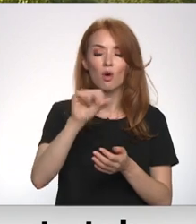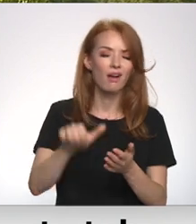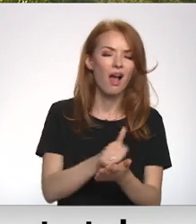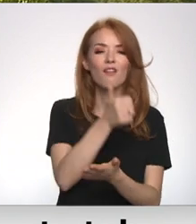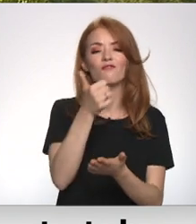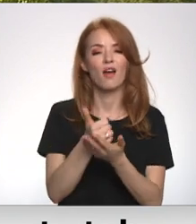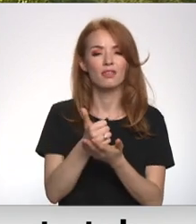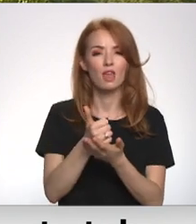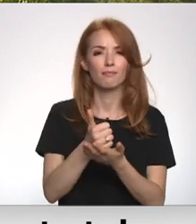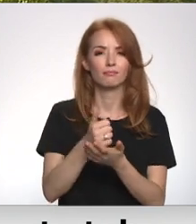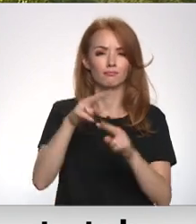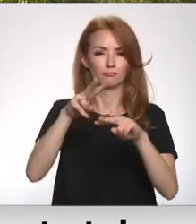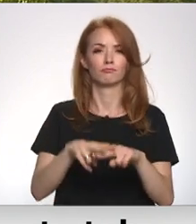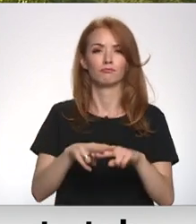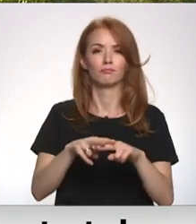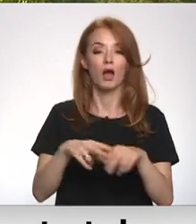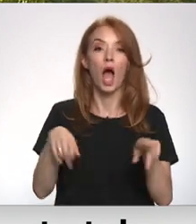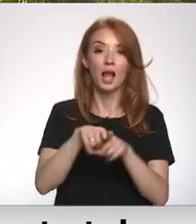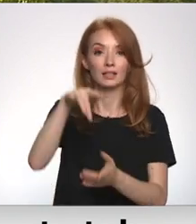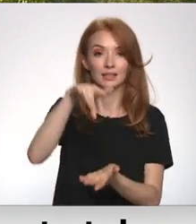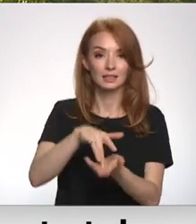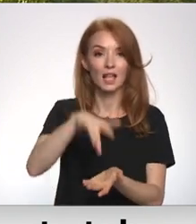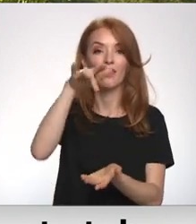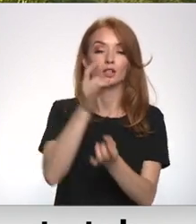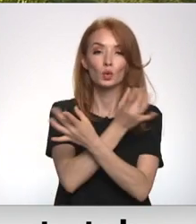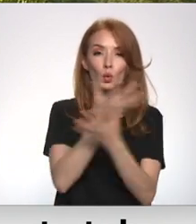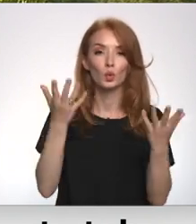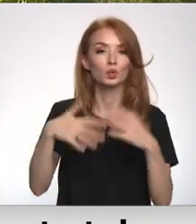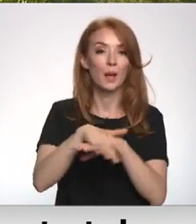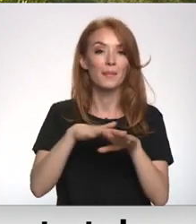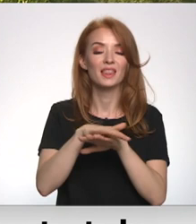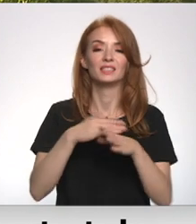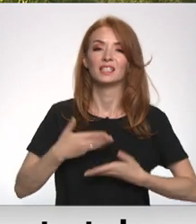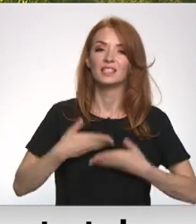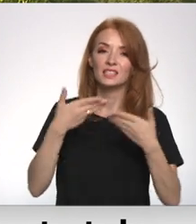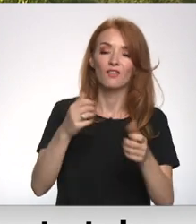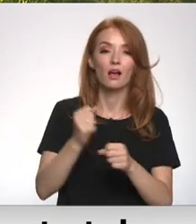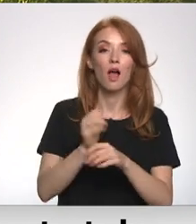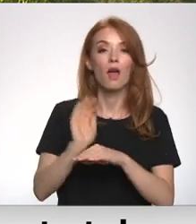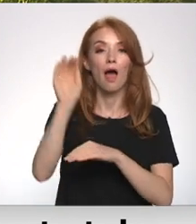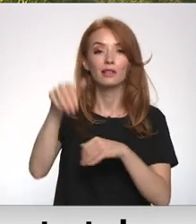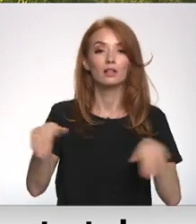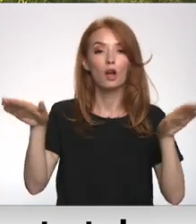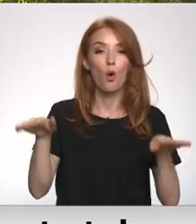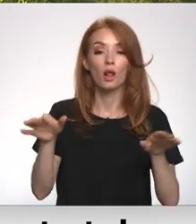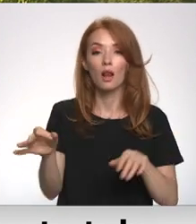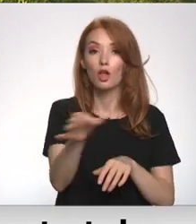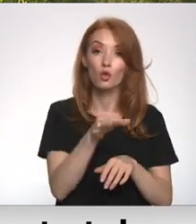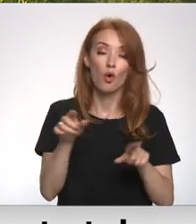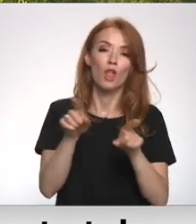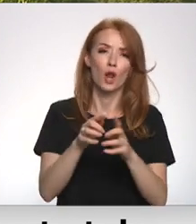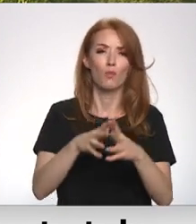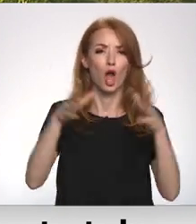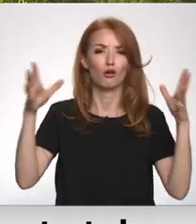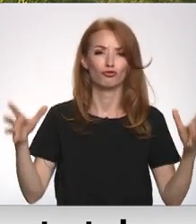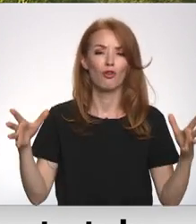objektiem likteņdārza un arī kā sava veida centrs kultūras un sabiedriskajai dzīvei gan Aizkrauklas reģionā, gan iespējams plašākā mērogā. Šeit